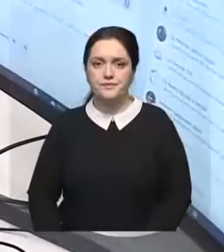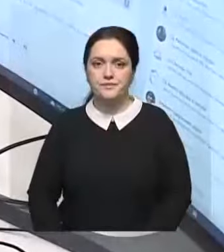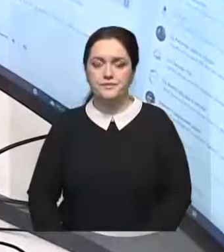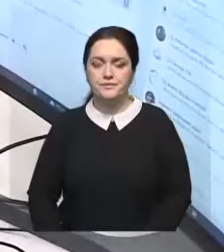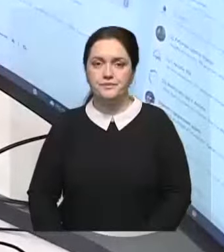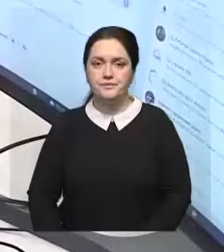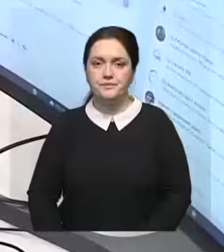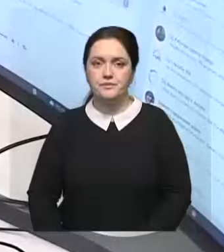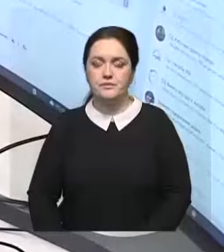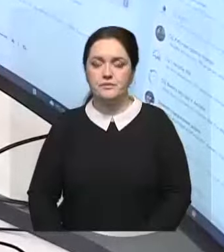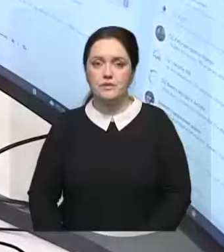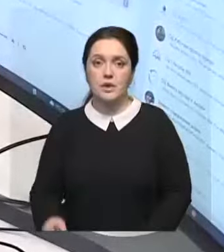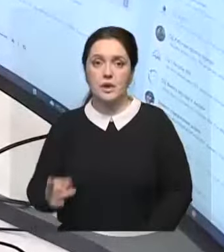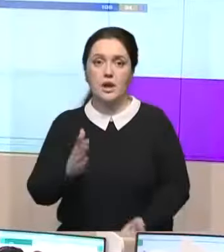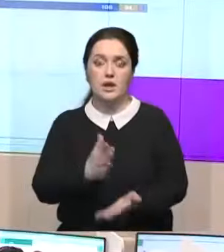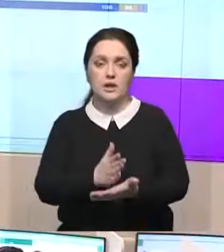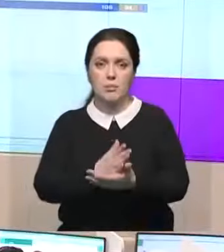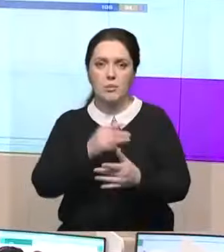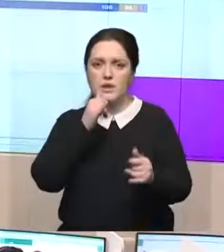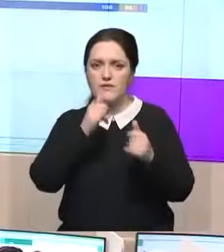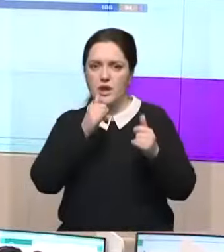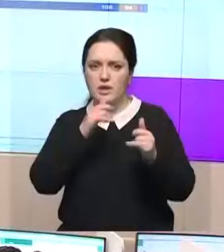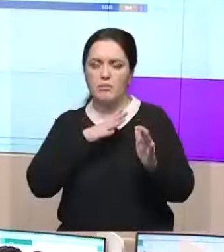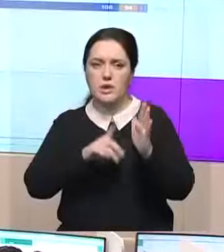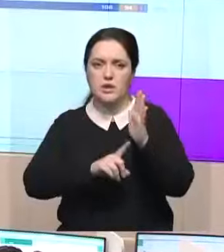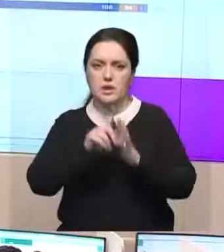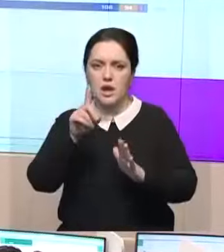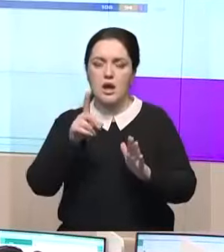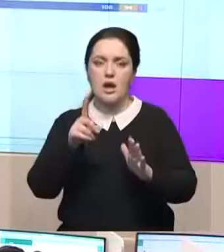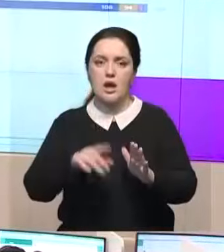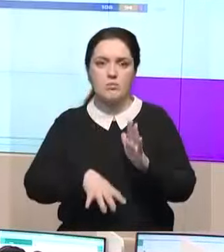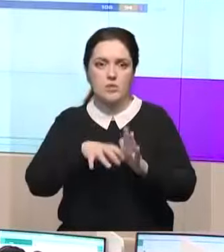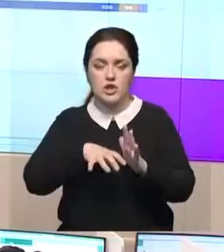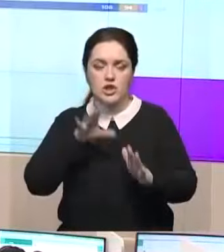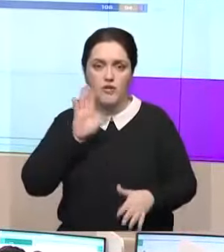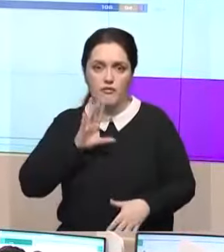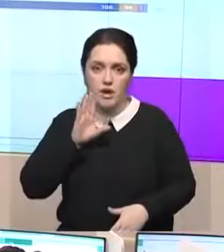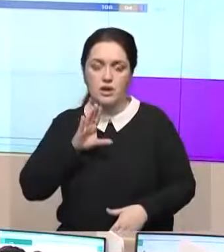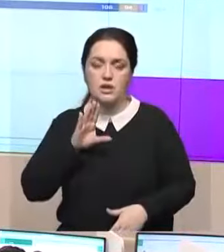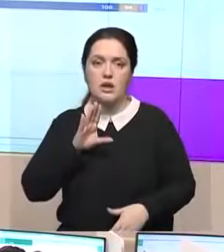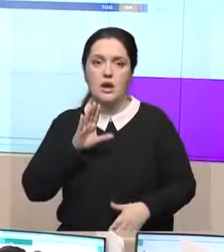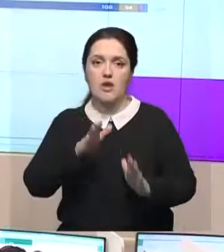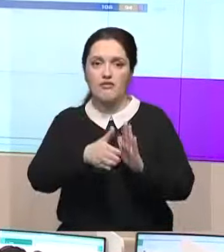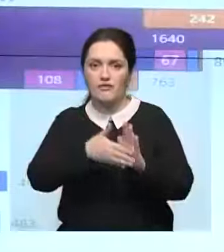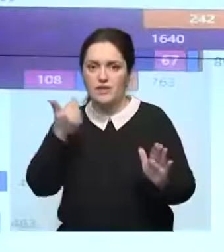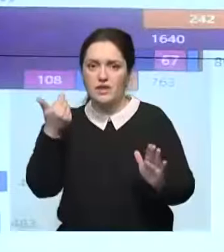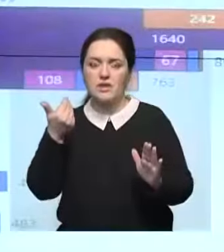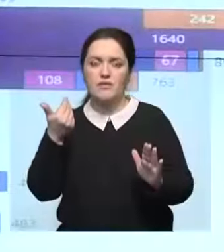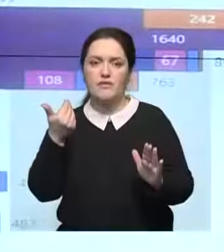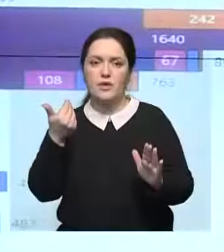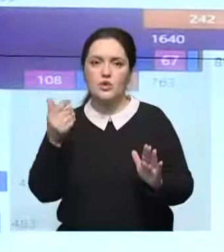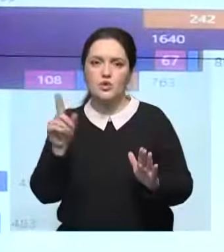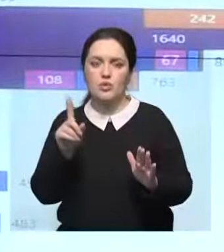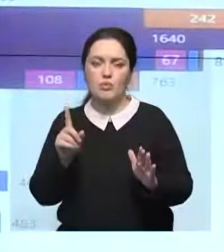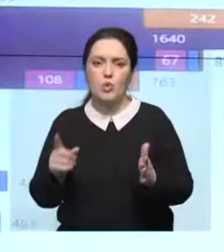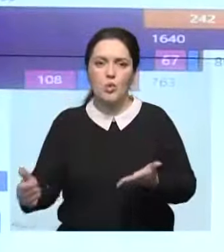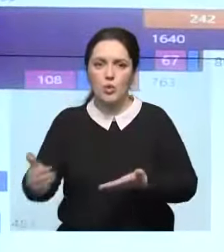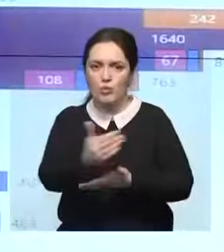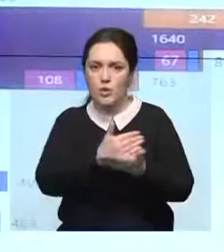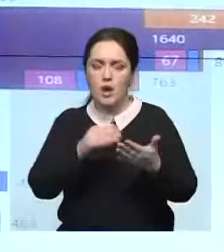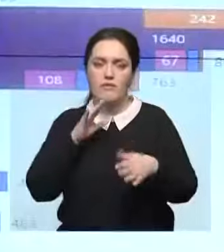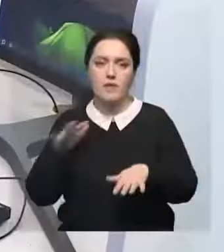Основным направлением, по которому нам звонили, в начале паводка это была откачка воды, соответственно, вызов ассенизаторов, чтобы убрать